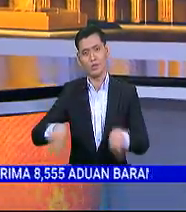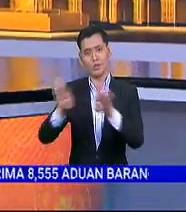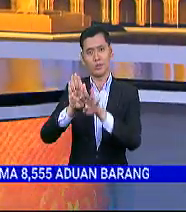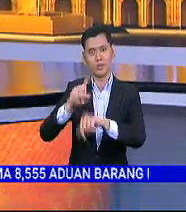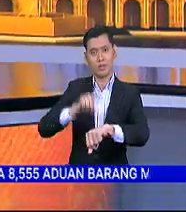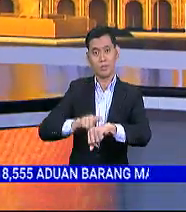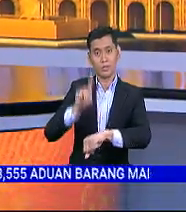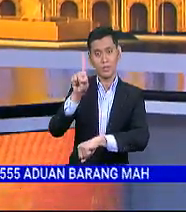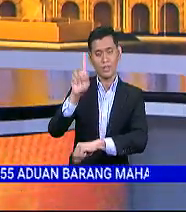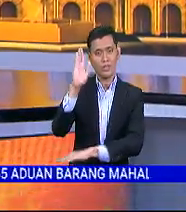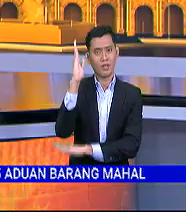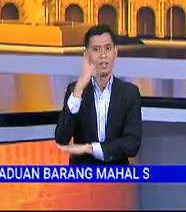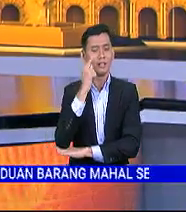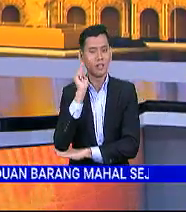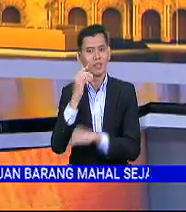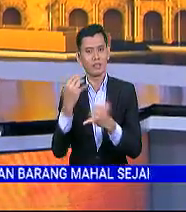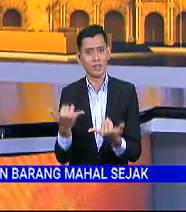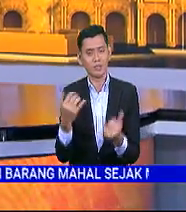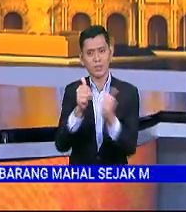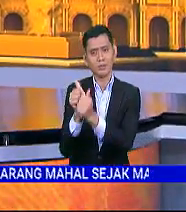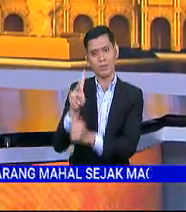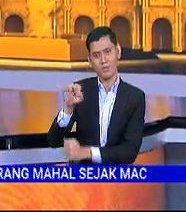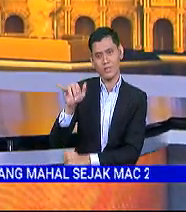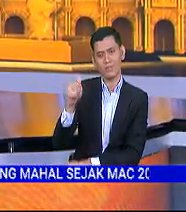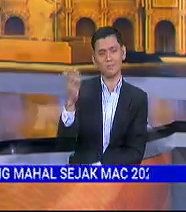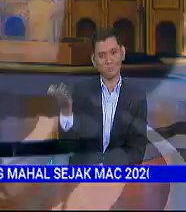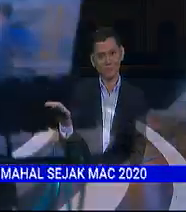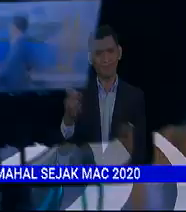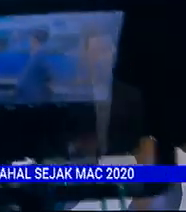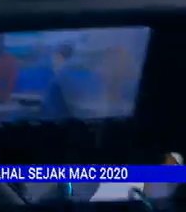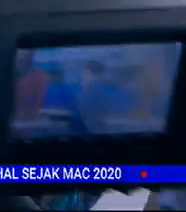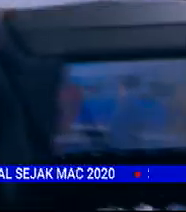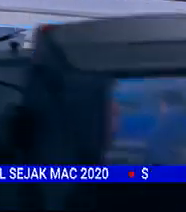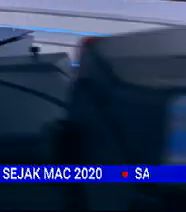satu tengah hari tadi. Perinciannya bersama Vanessa Mering. Silakan Vanessa.